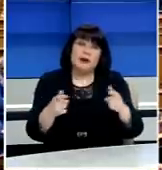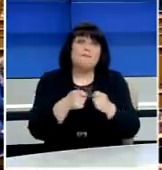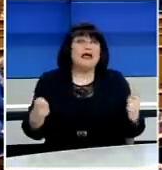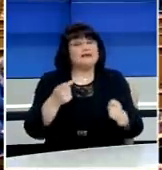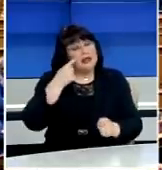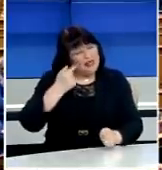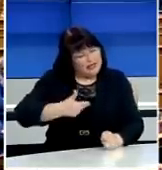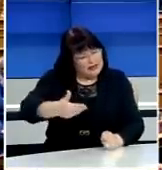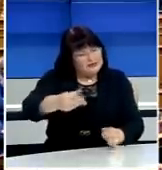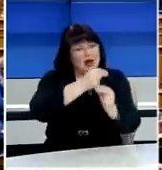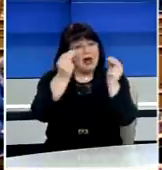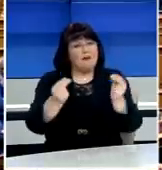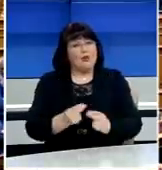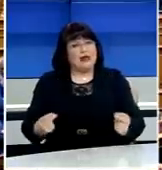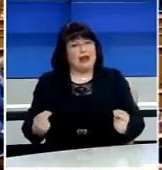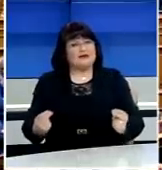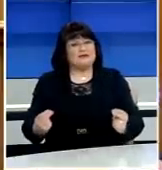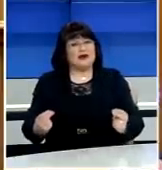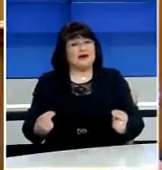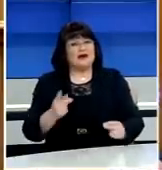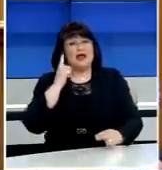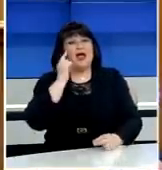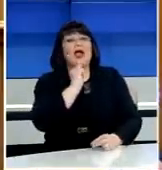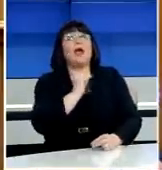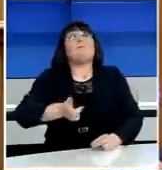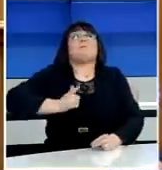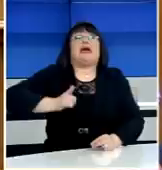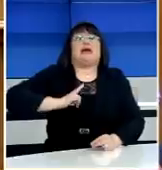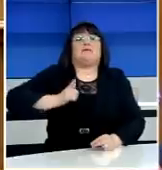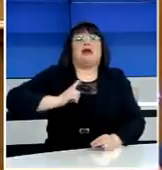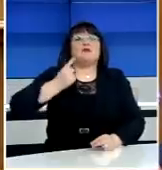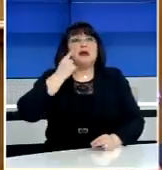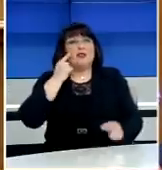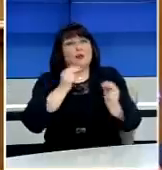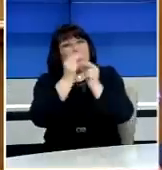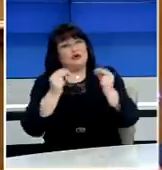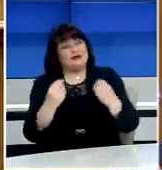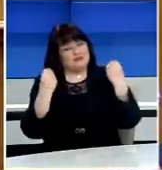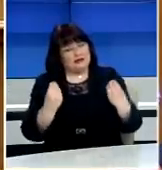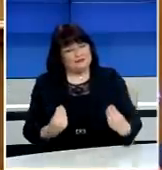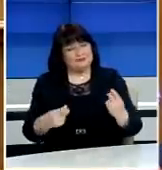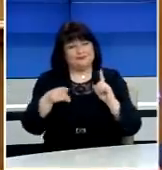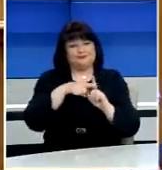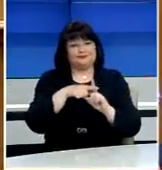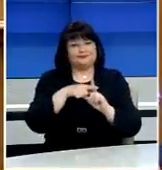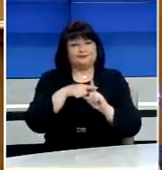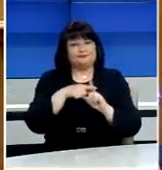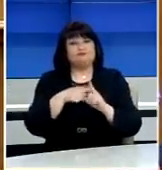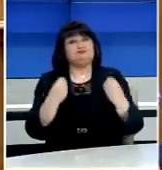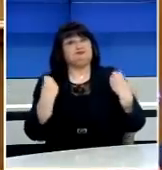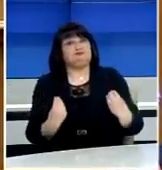μέτρων. Αλλά ακόμα και αν υπολογίσουμε αυτή την αναμενόμενη επιπρόσθετη επίδραση για να μπορούν να μας